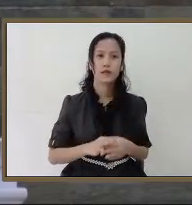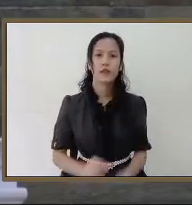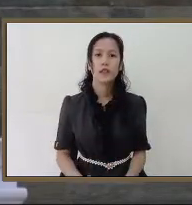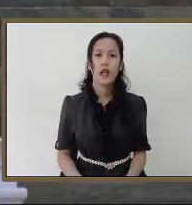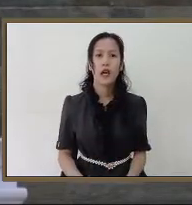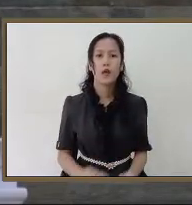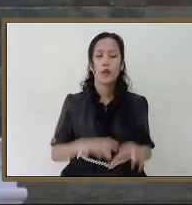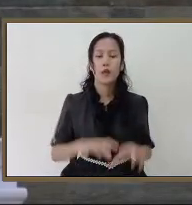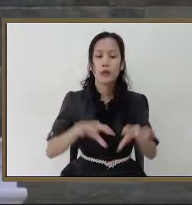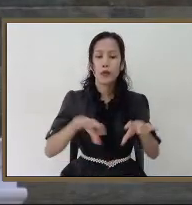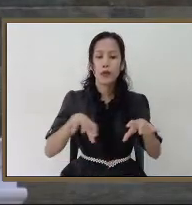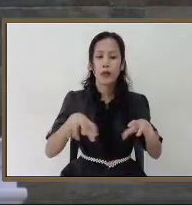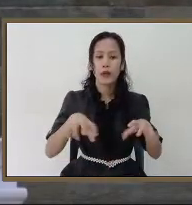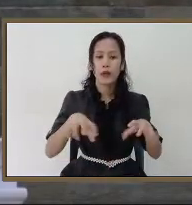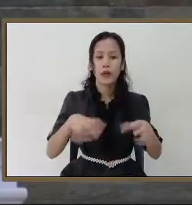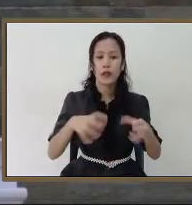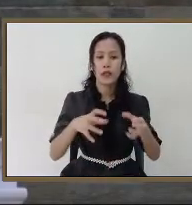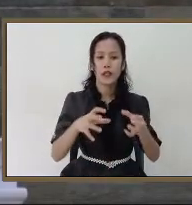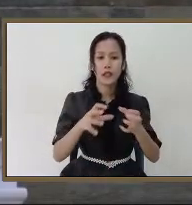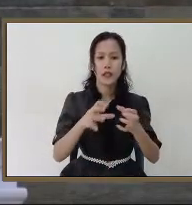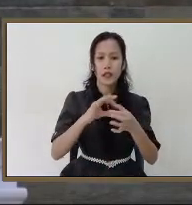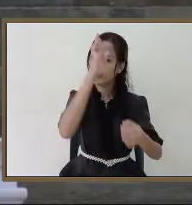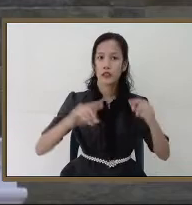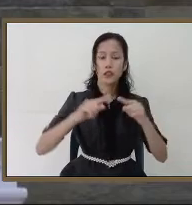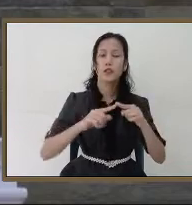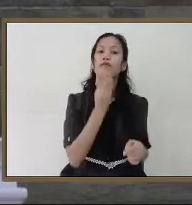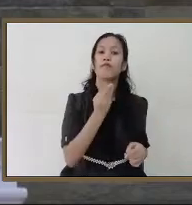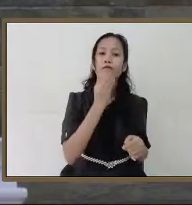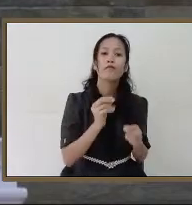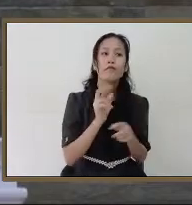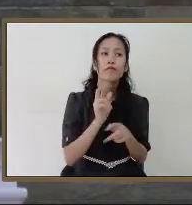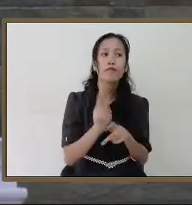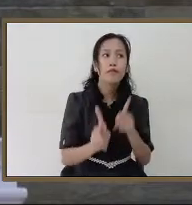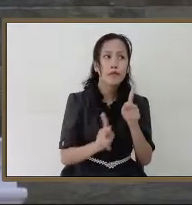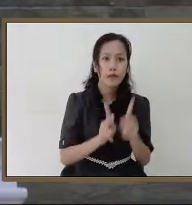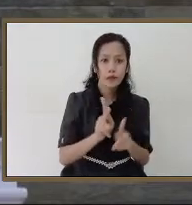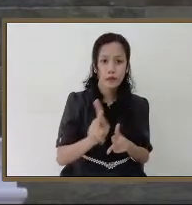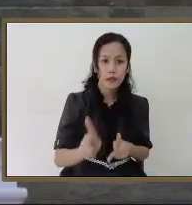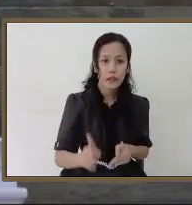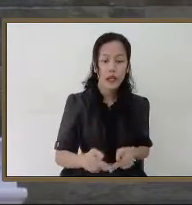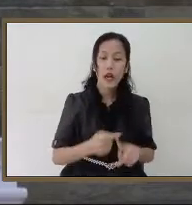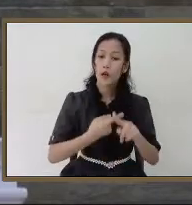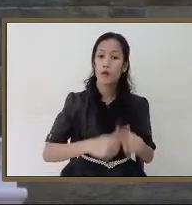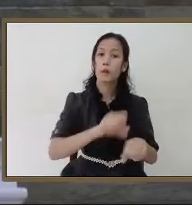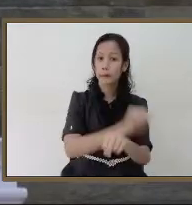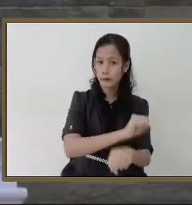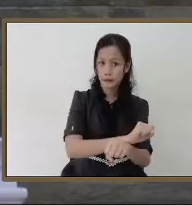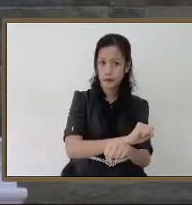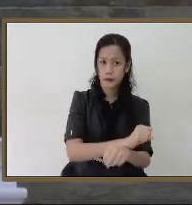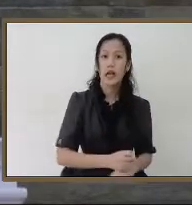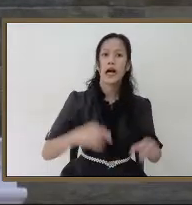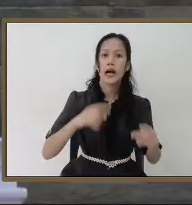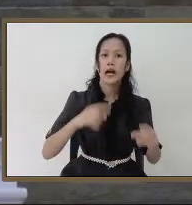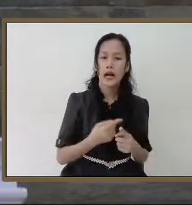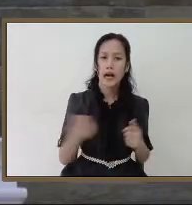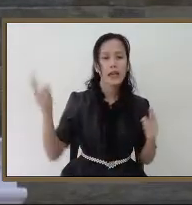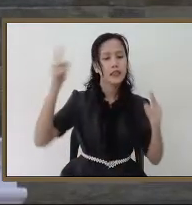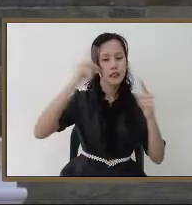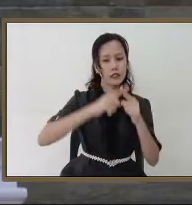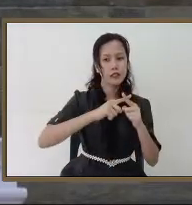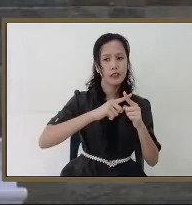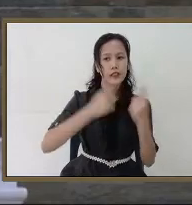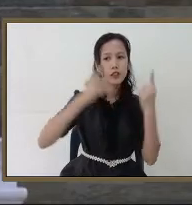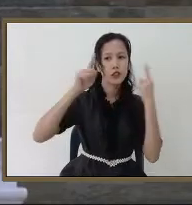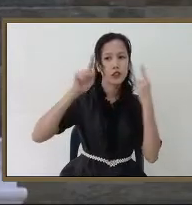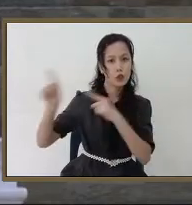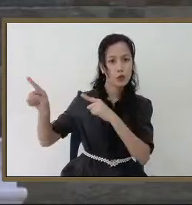their going sa captivity at yung kanilang pagbabalik sa Palestine. Okay? So dealing ng Diyos